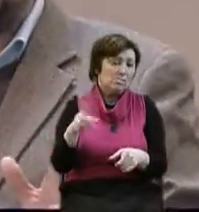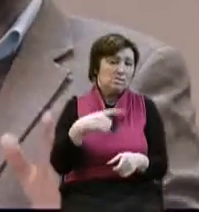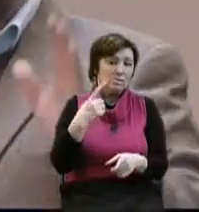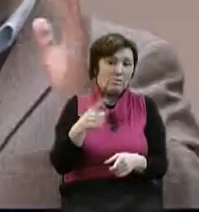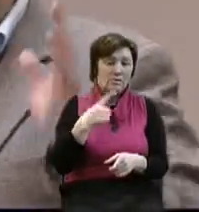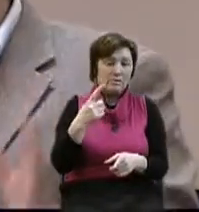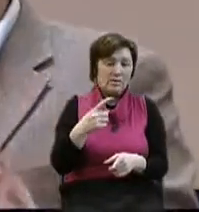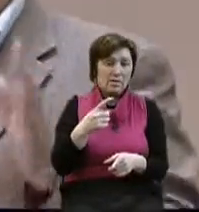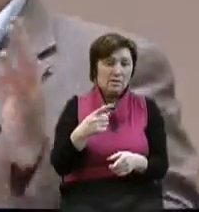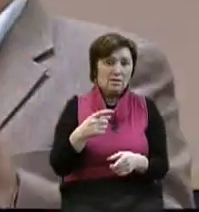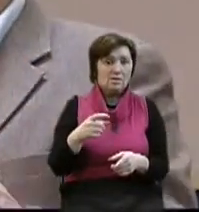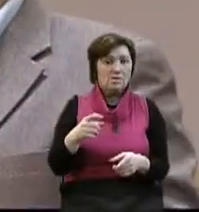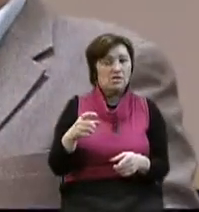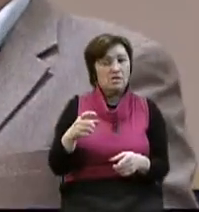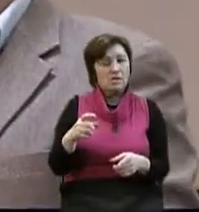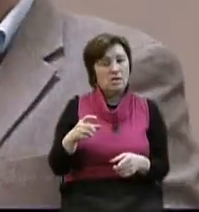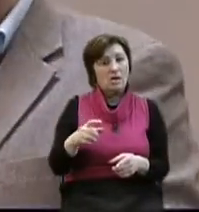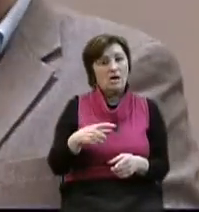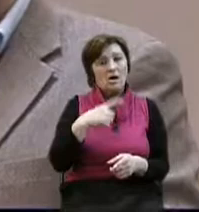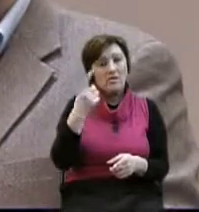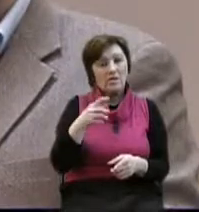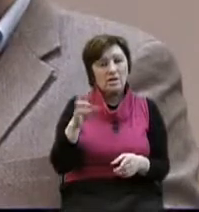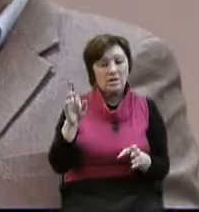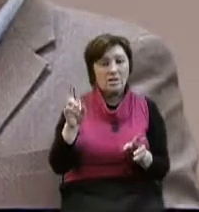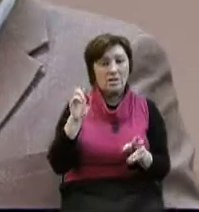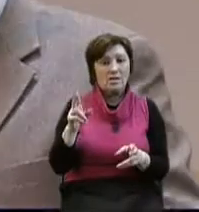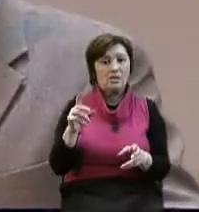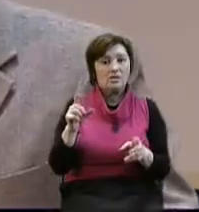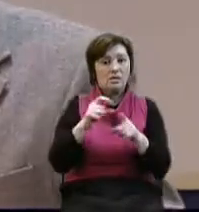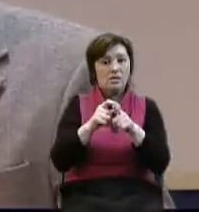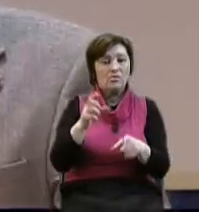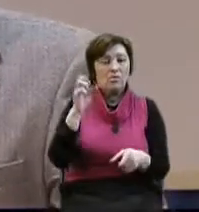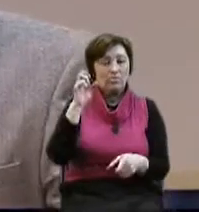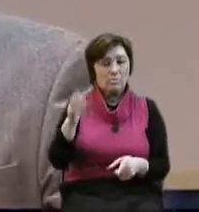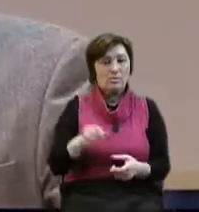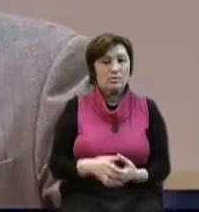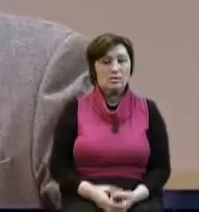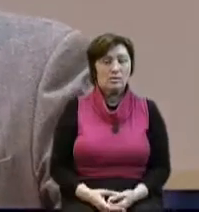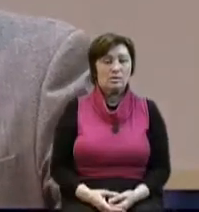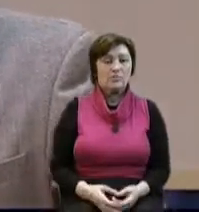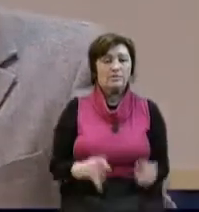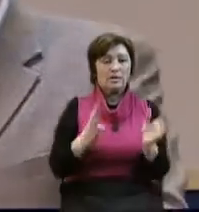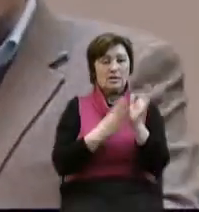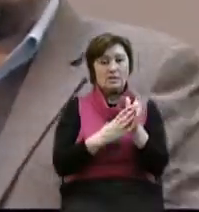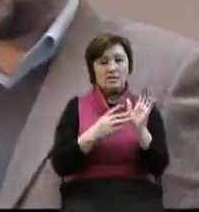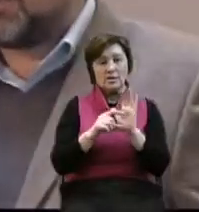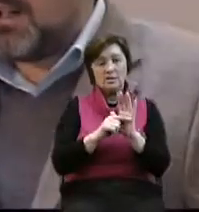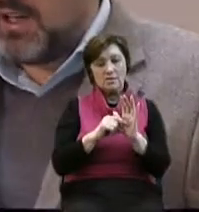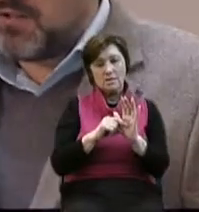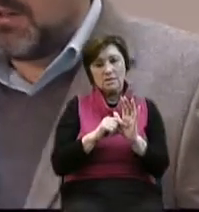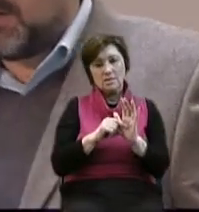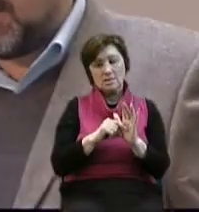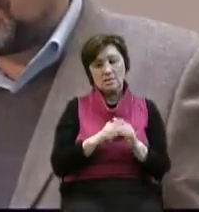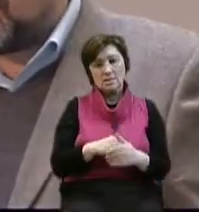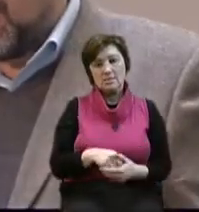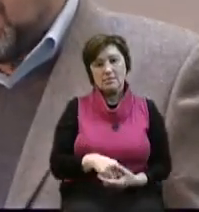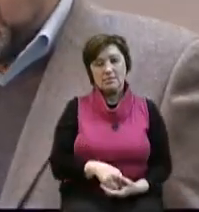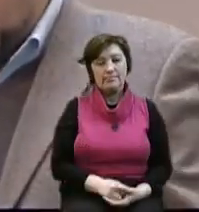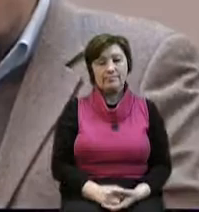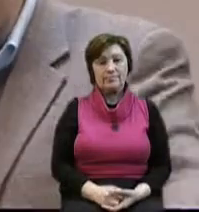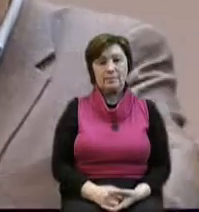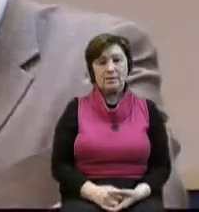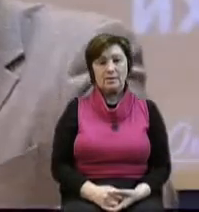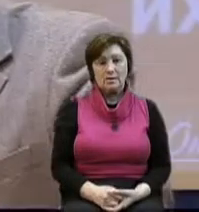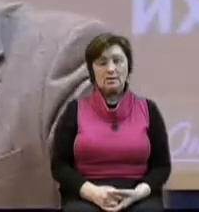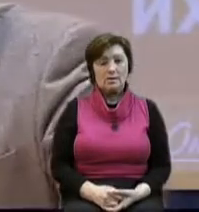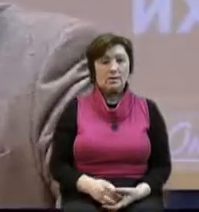«Говорящий, говори, как Слово Божие». Давайте посмотрим 9 стих, потому что на этом история не заканчивается.